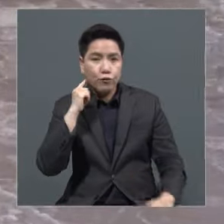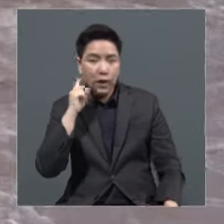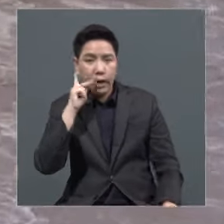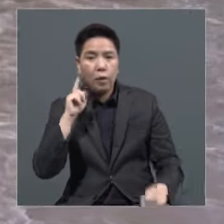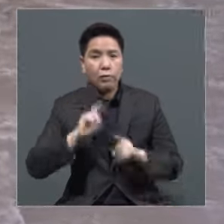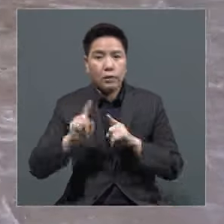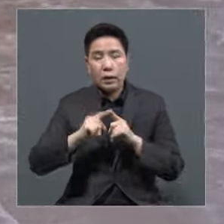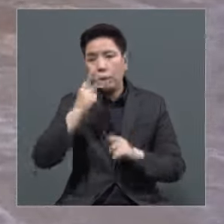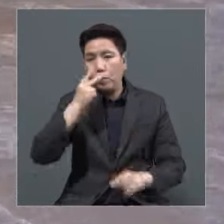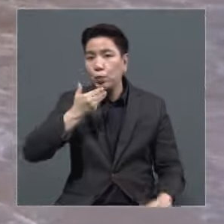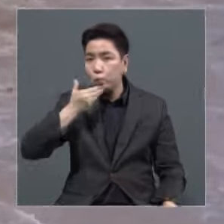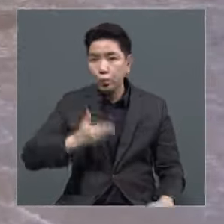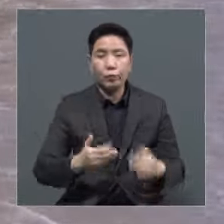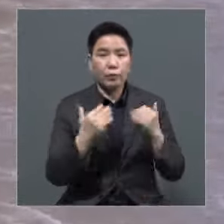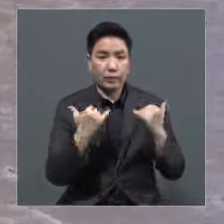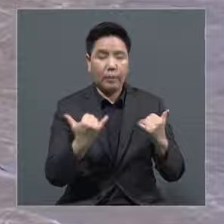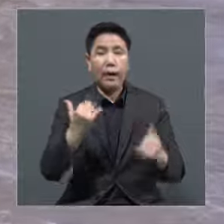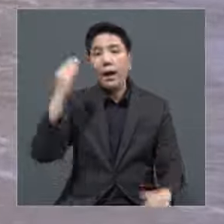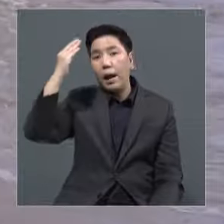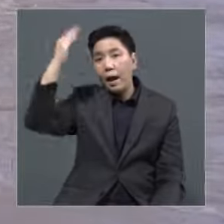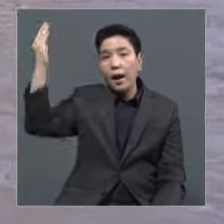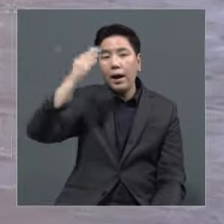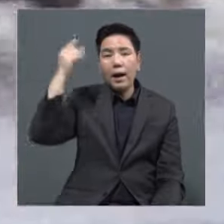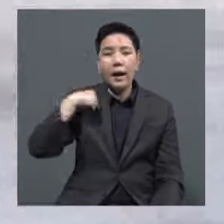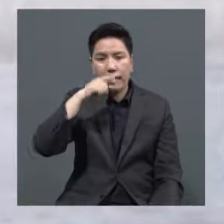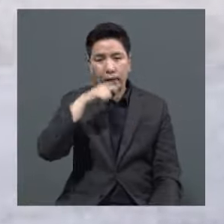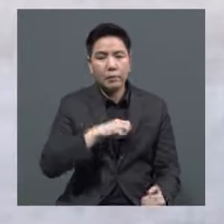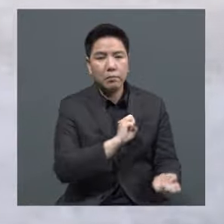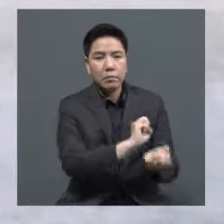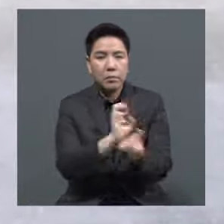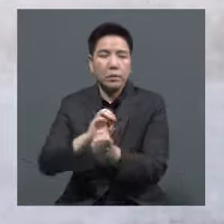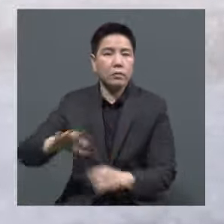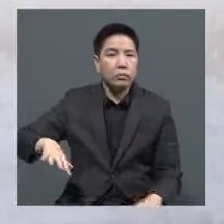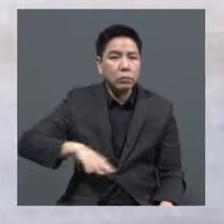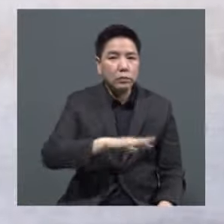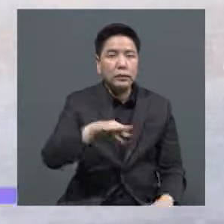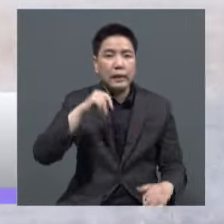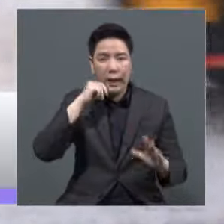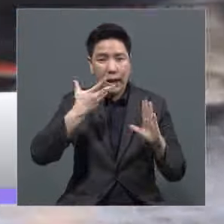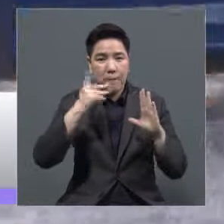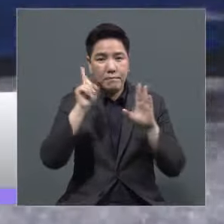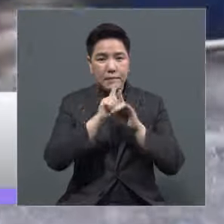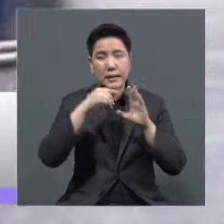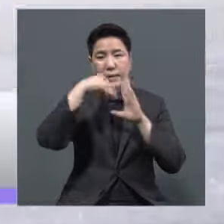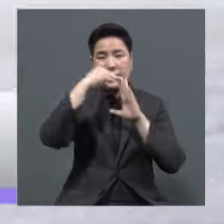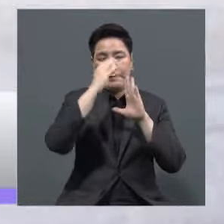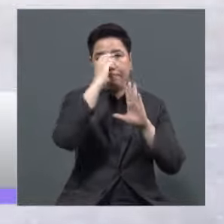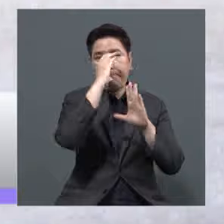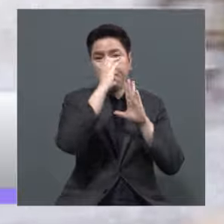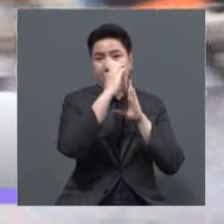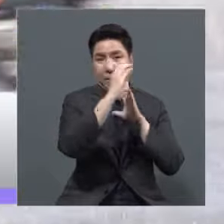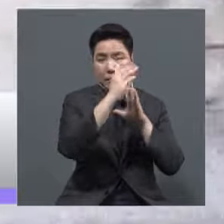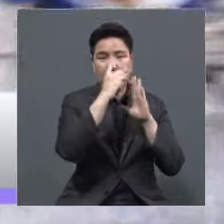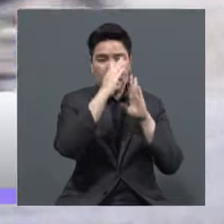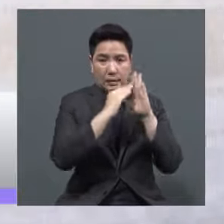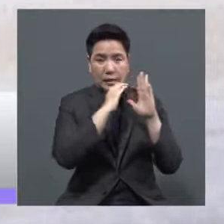ราชการอย่างใกล้ชิดส่วนสภาพอากาศในบ้านเราฮะจะเจอกับร่องมรสุมที่เลื่อนลงมาพาดผ่านภาคเหนือตอนบนภาคตะวันออกเฉียง